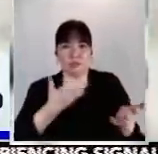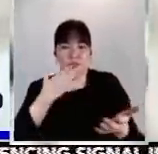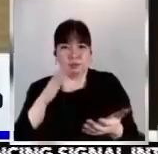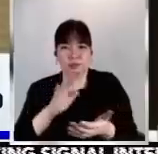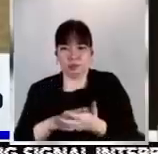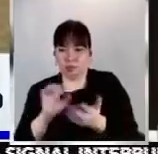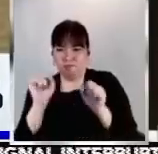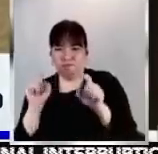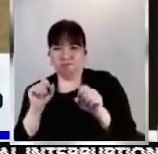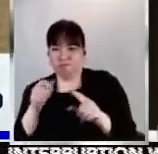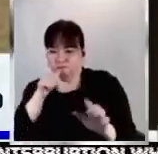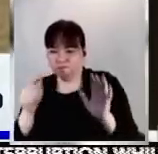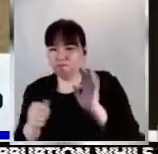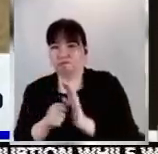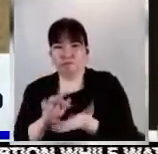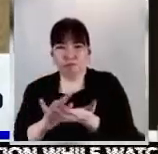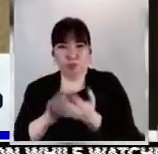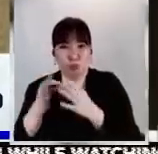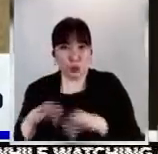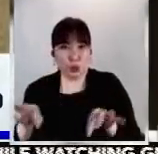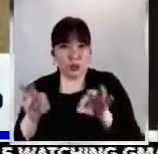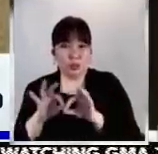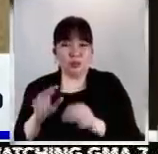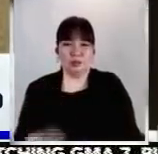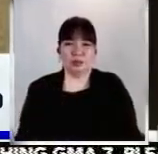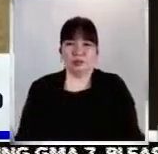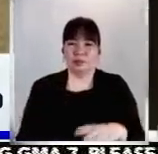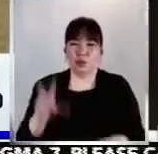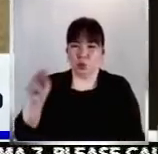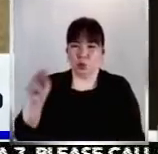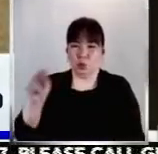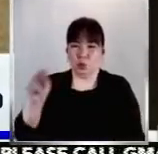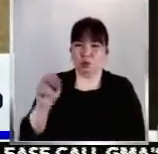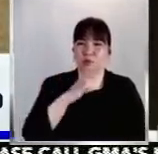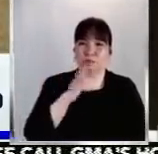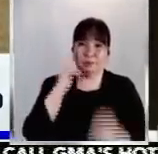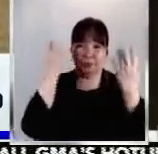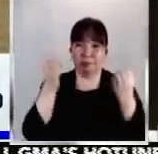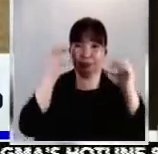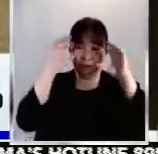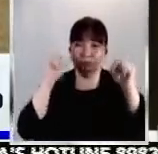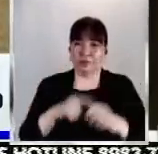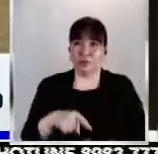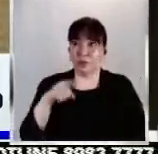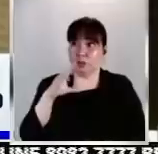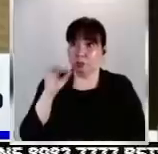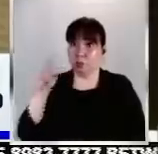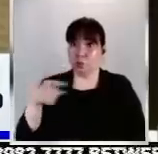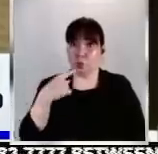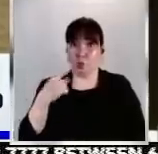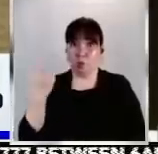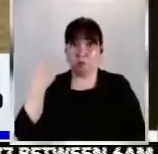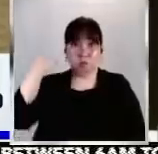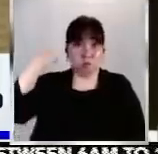medicines. No exception. Hulihin ninyo ang may-ari, arrest them and